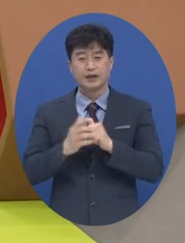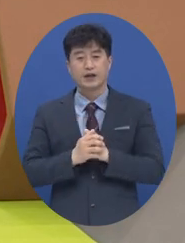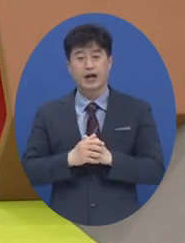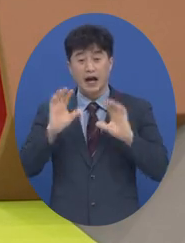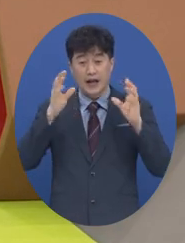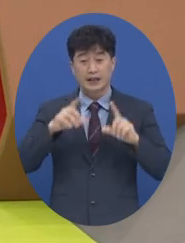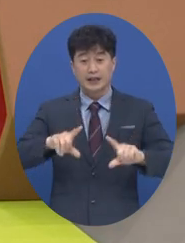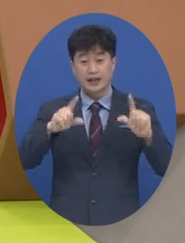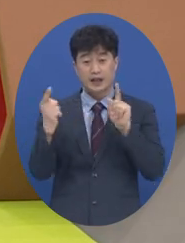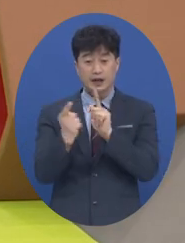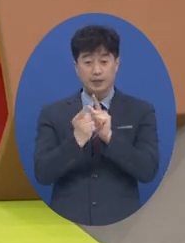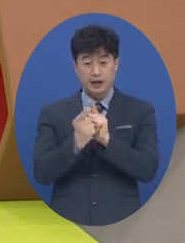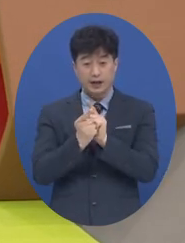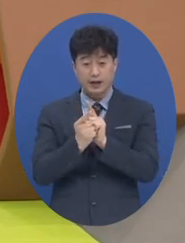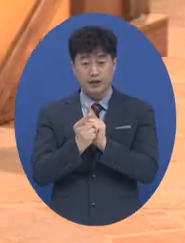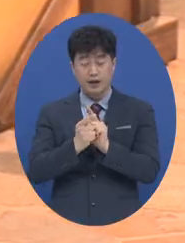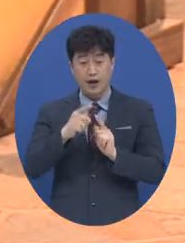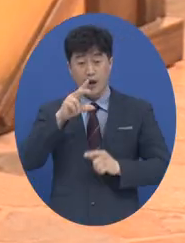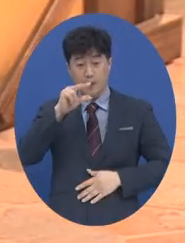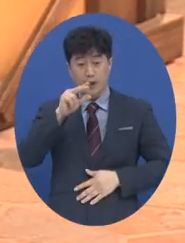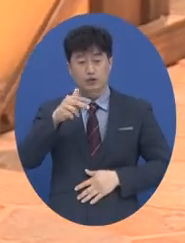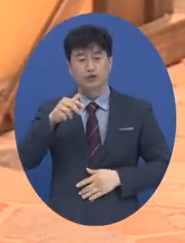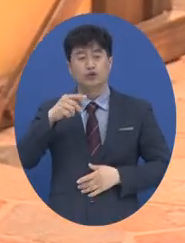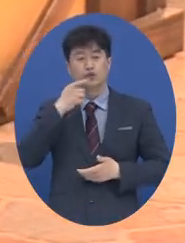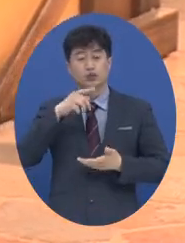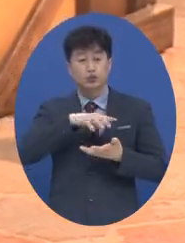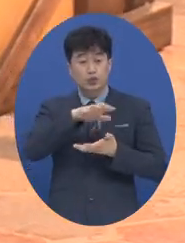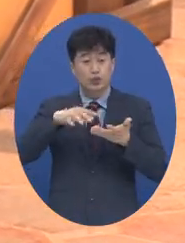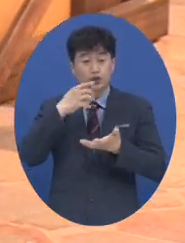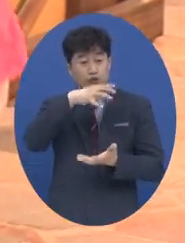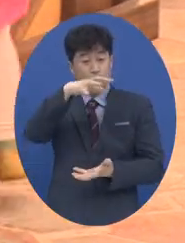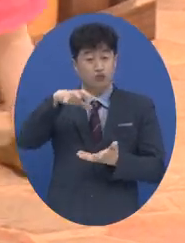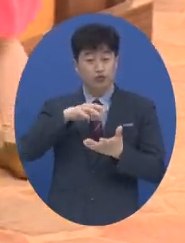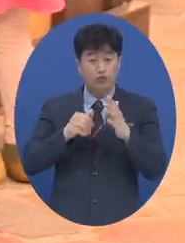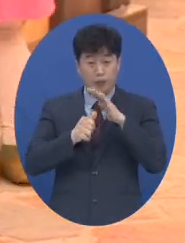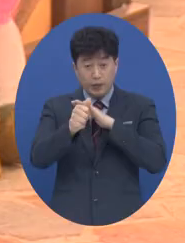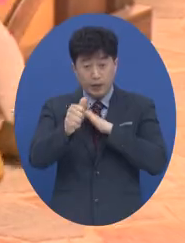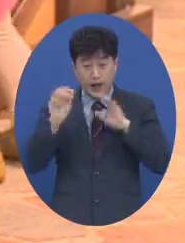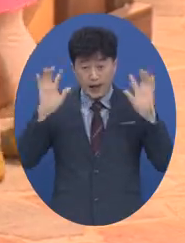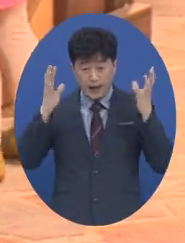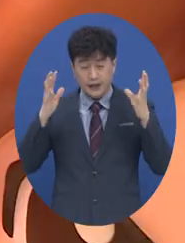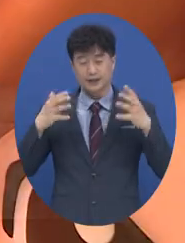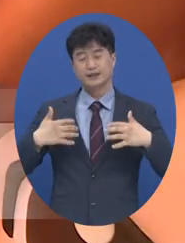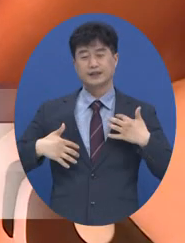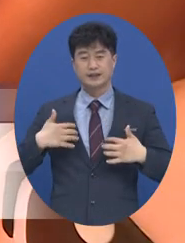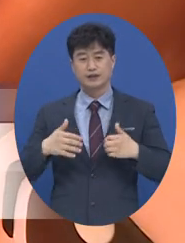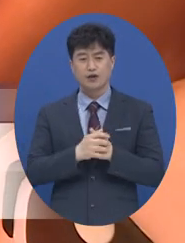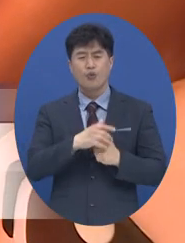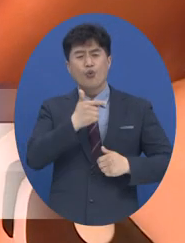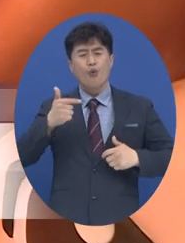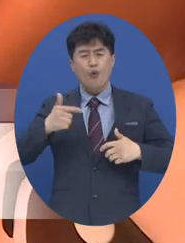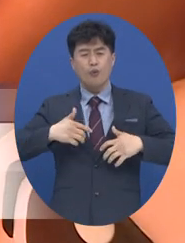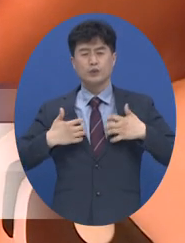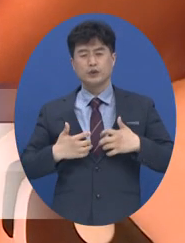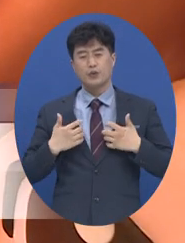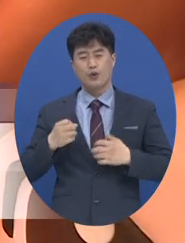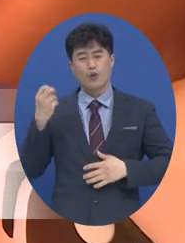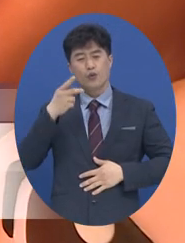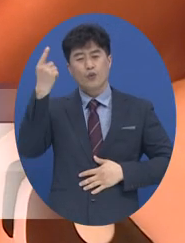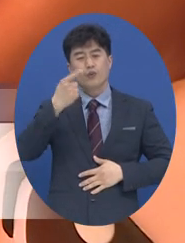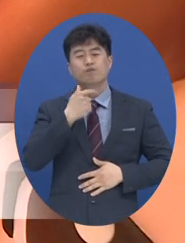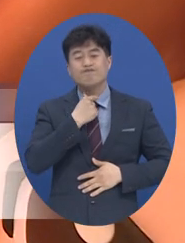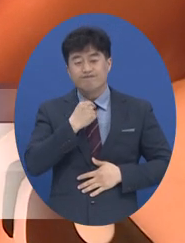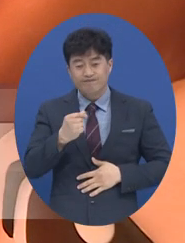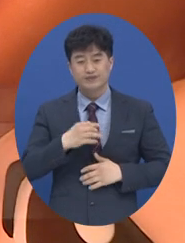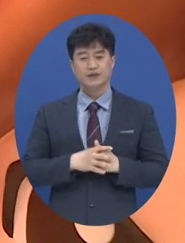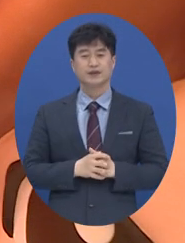어린이날을 맞아 파주 놀이 구름을 찾은 아이들은 한껏 들뜬 표정 입니다 아마 신라 맞아 나 하나 더